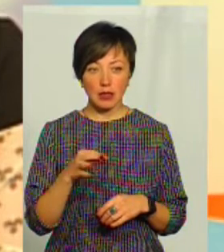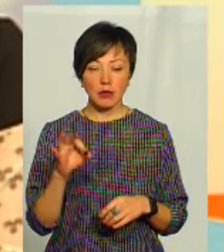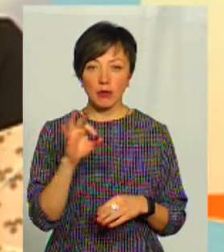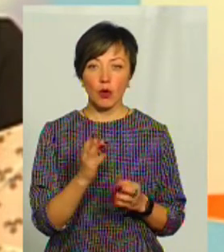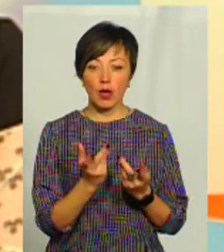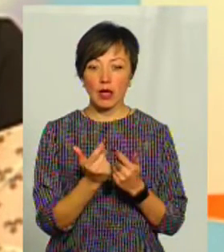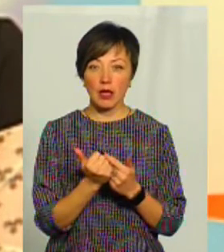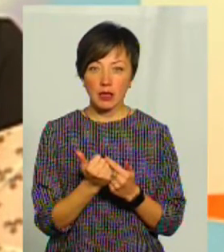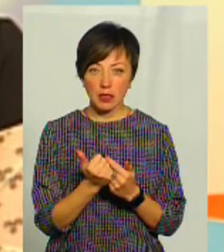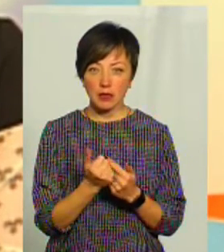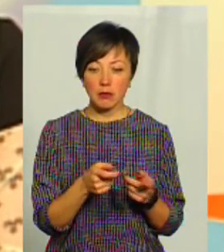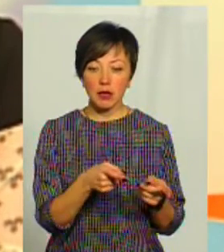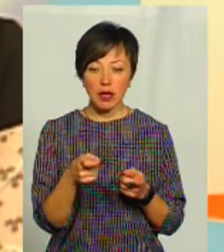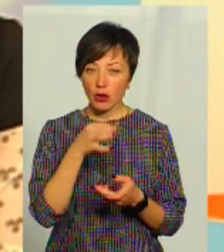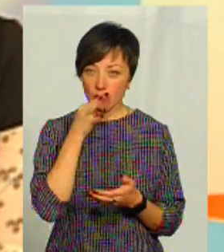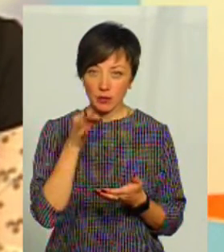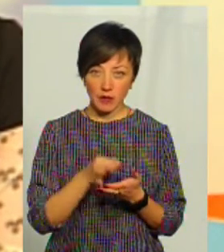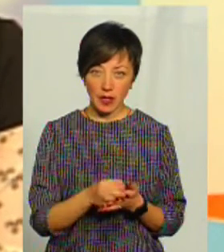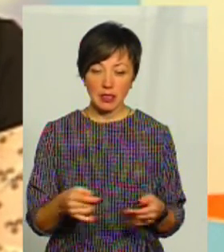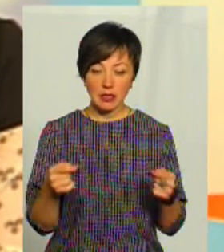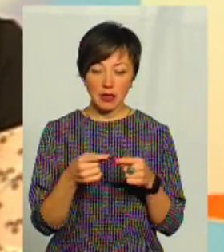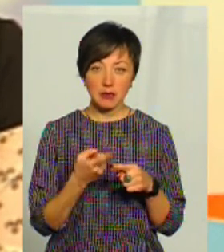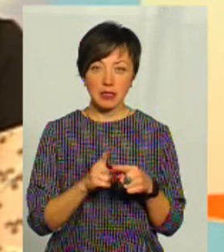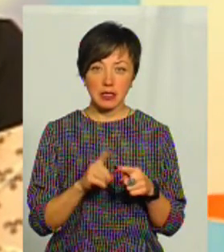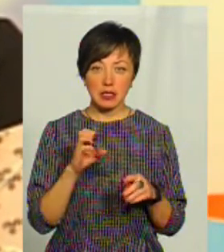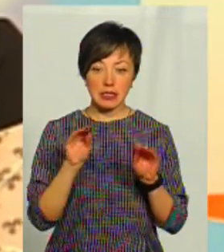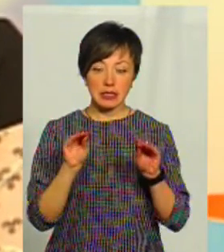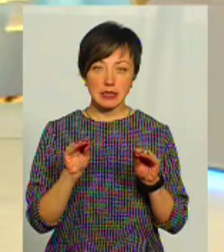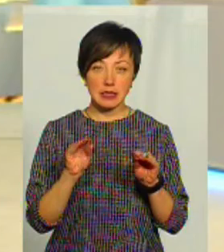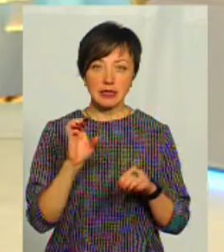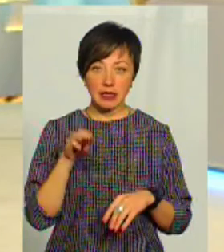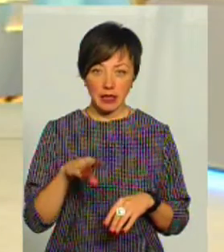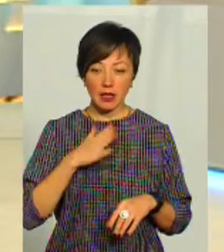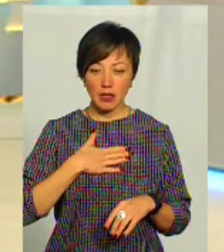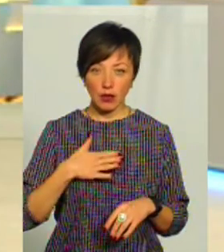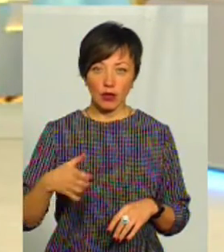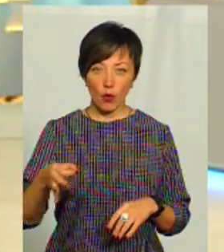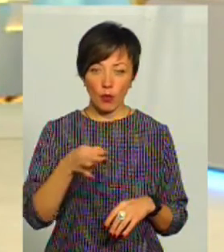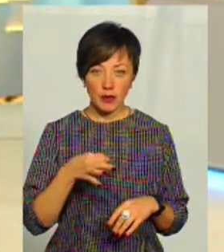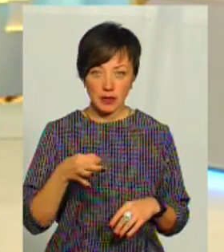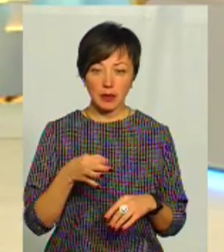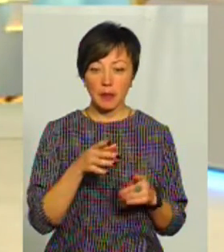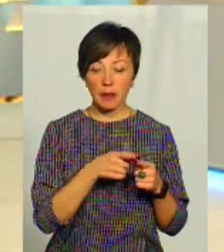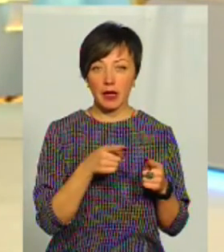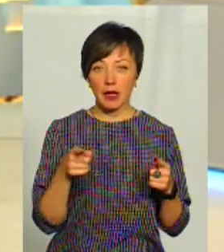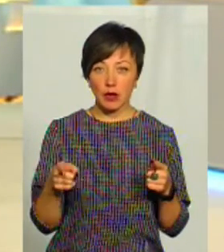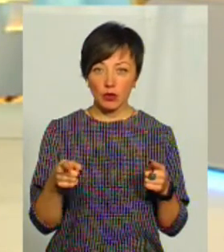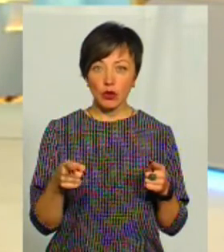про кількість притягнутих до відповідальності саме за цією статтею на території нашої області. Саме за